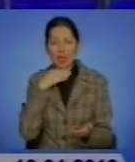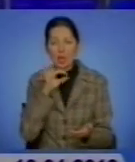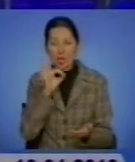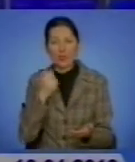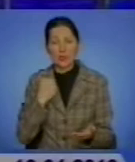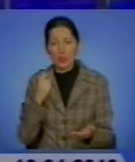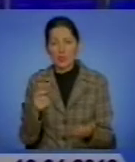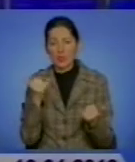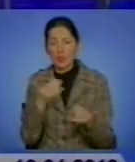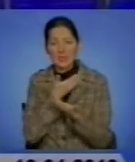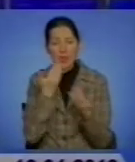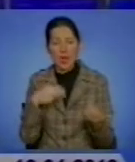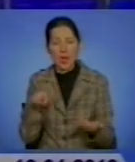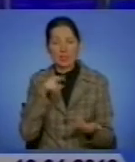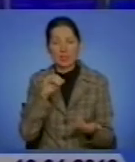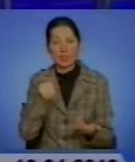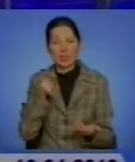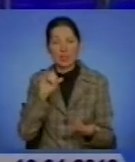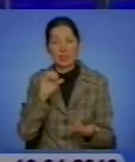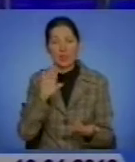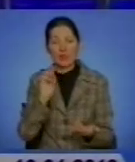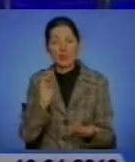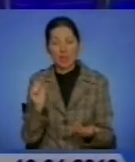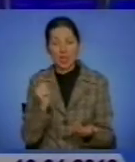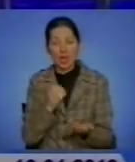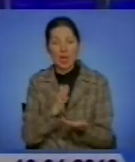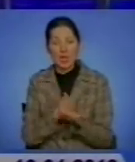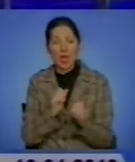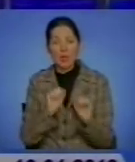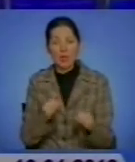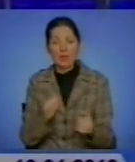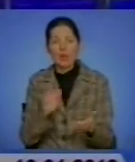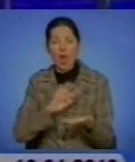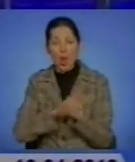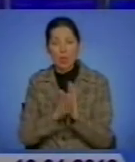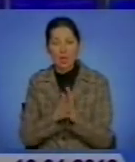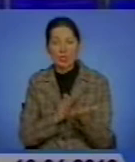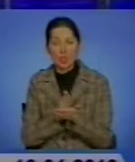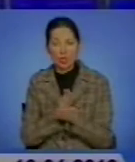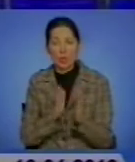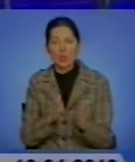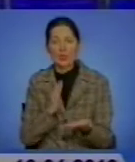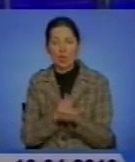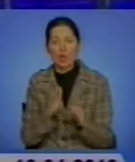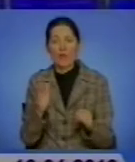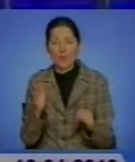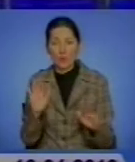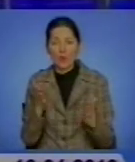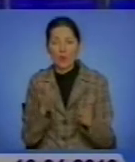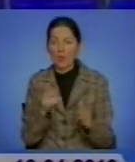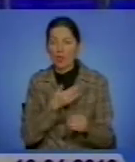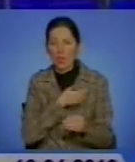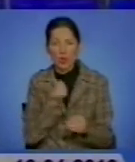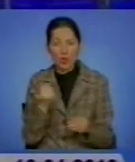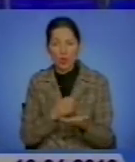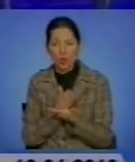майже відсутня дідівщина, є можливість контрактної служби. Хоч і трапляються випадки ухиляння від строкової служби. У обласному